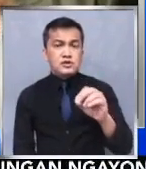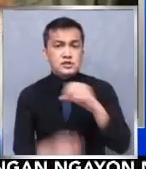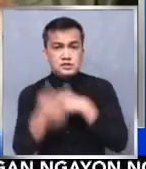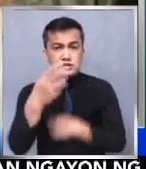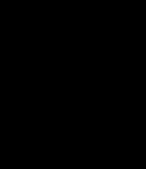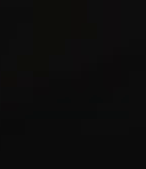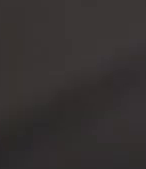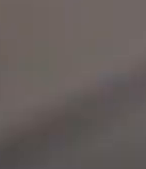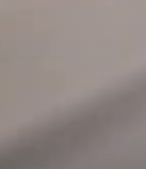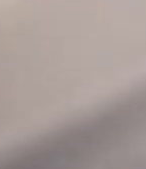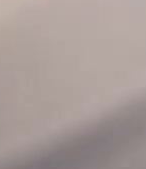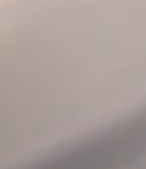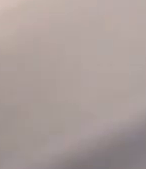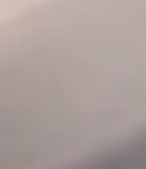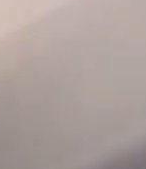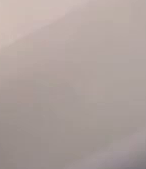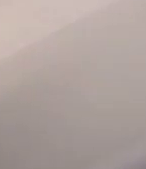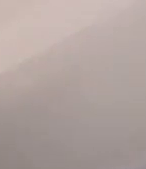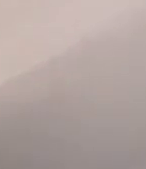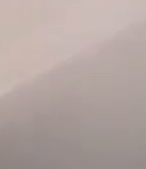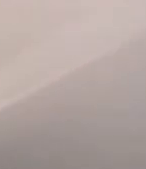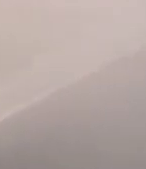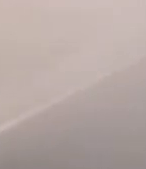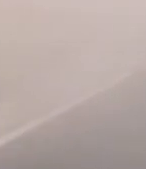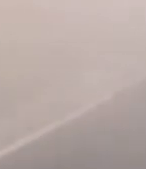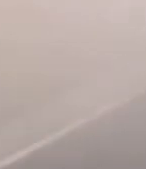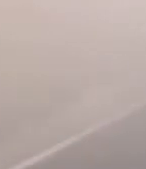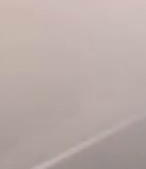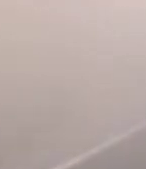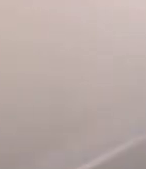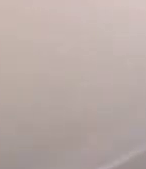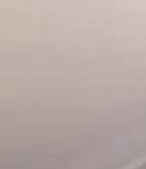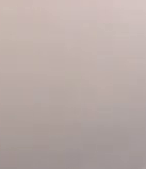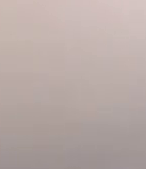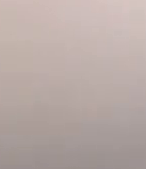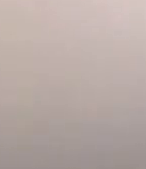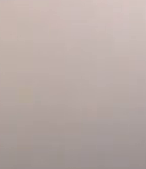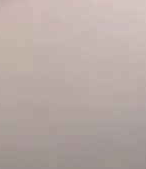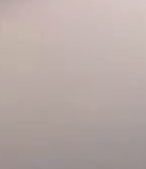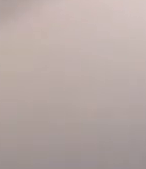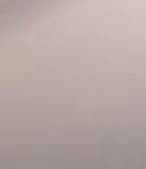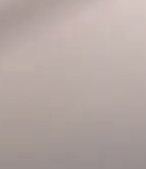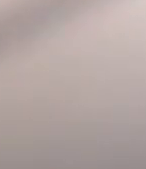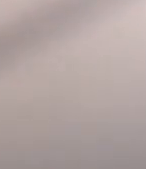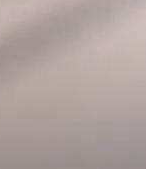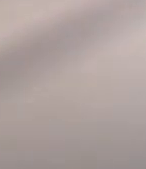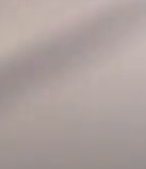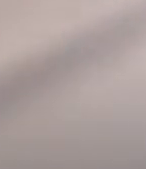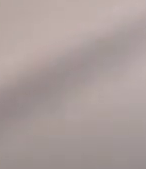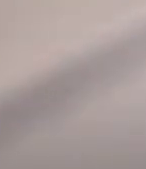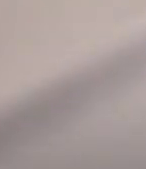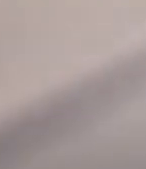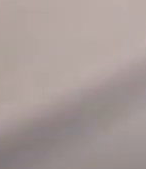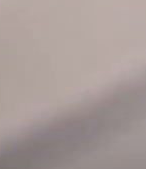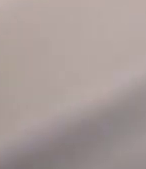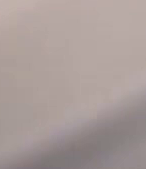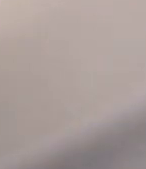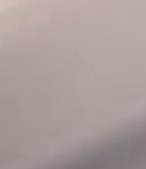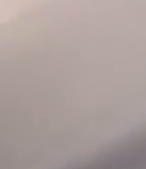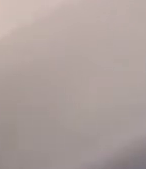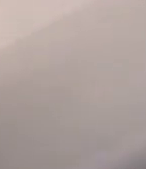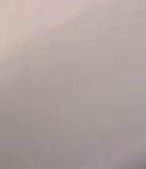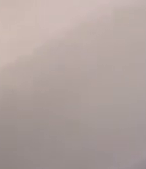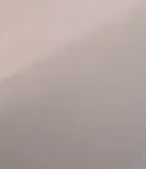Bisdak. Hindi natutulog ang mga balita. Kaya para sa pinakasariwang balita, mag-subscribe kayo sa aming YouTube